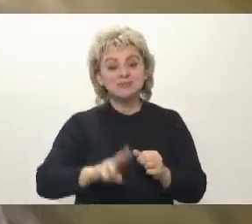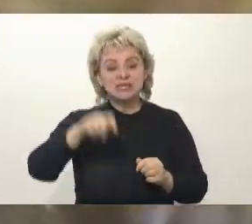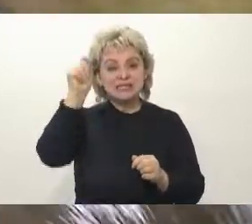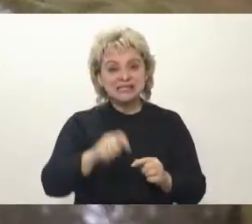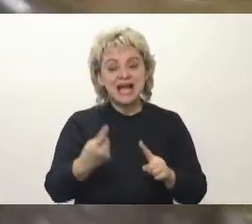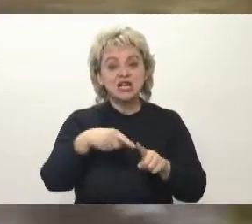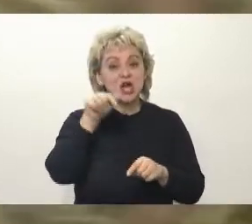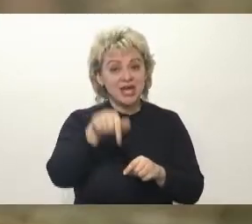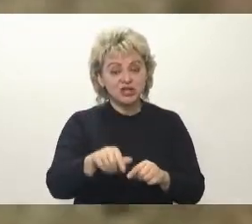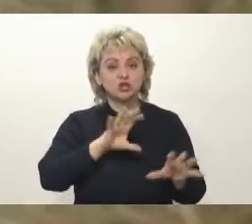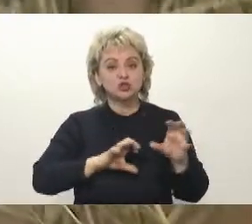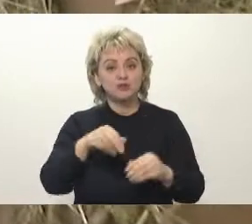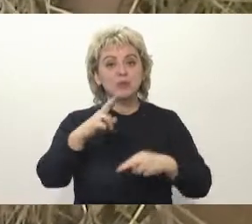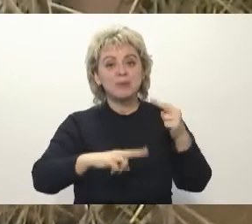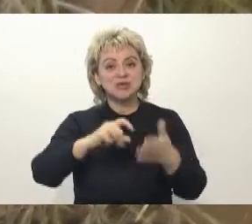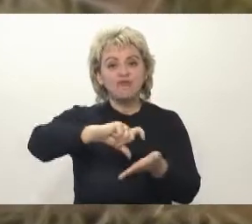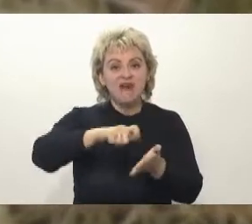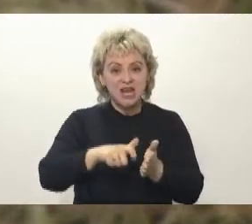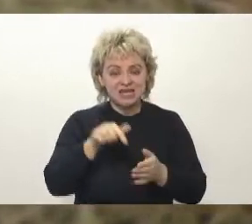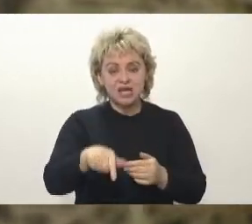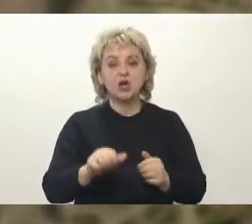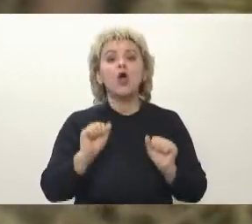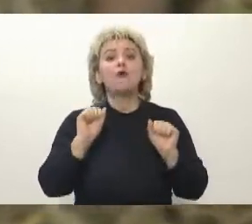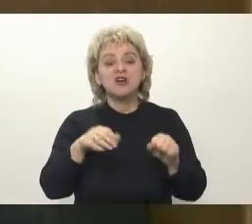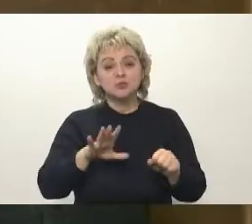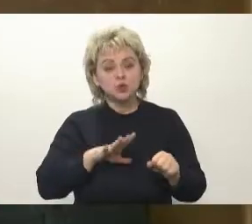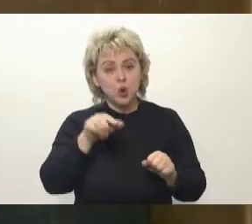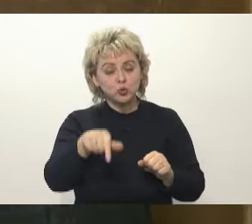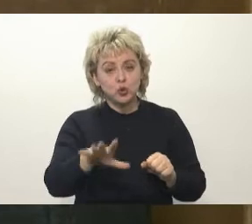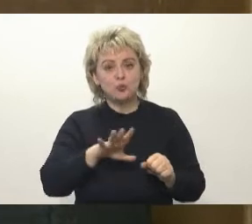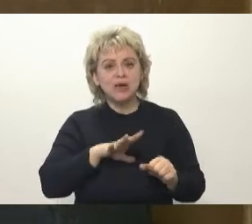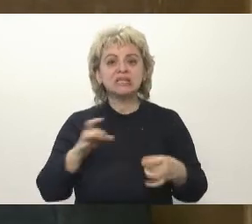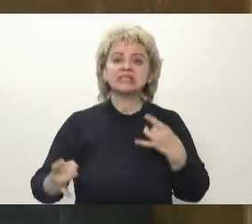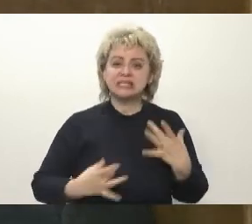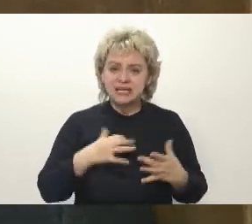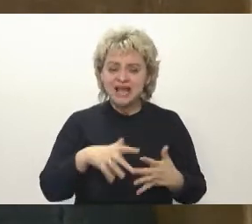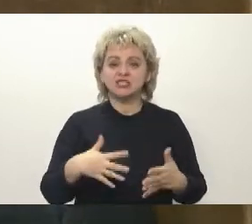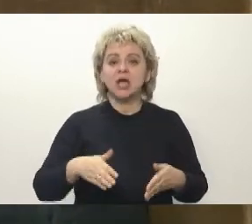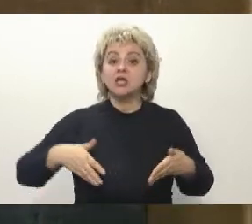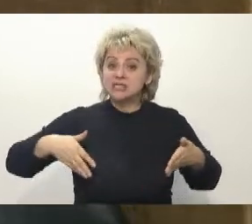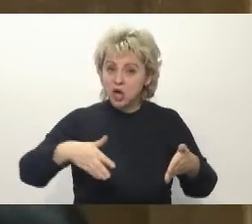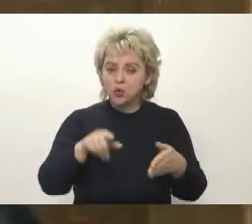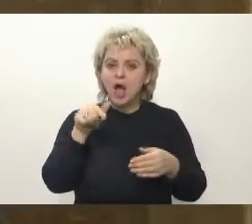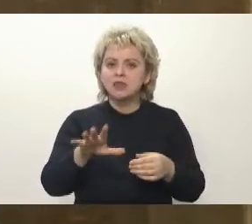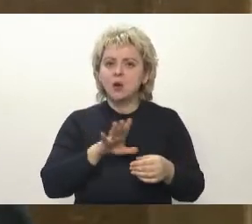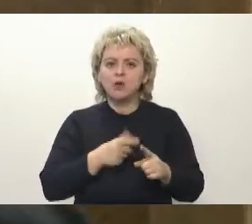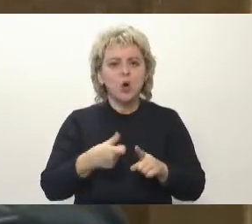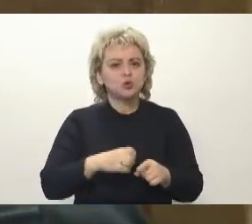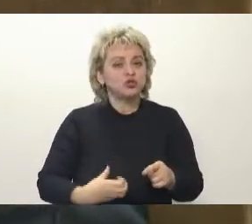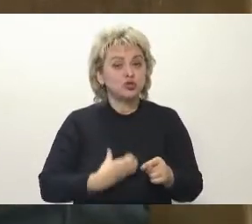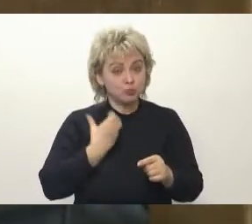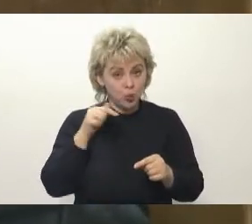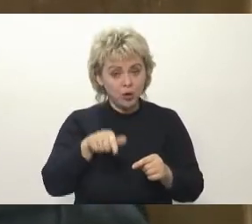приезду гиппопотама построили вольер. Ну, возможно, у нее, конечно же, был стресс с дороги, поэтому она была очень пуглива